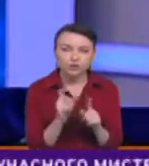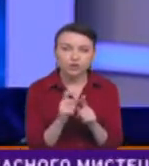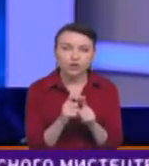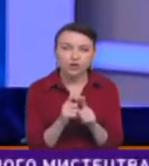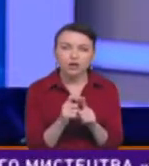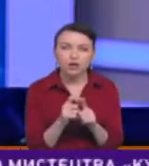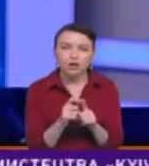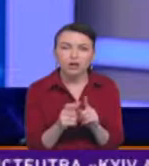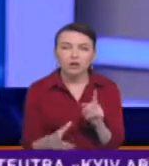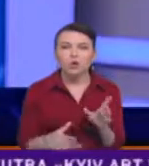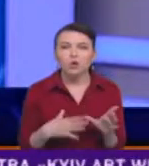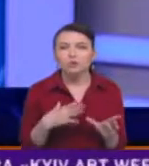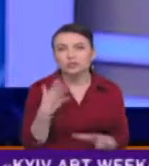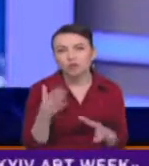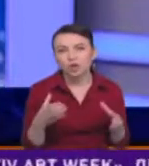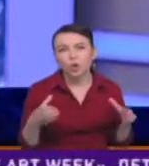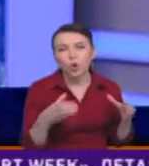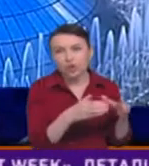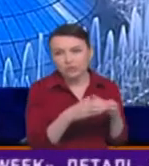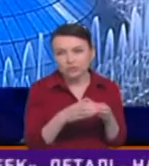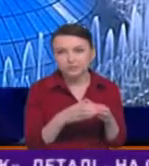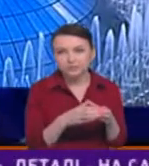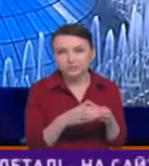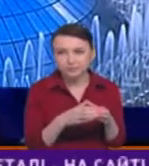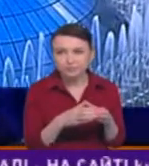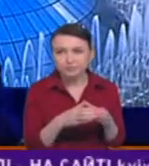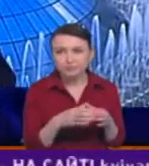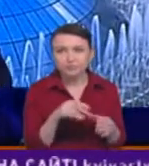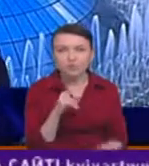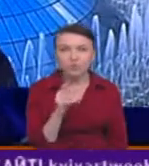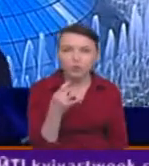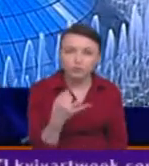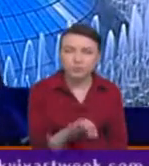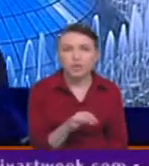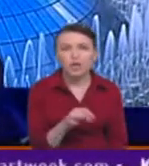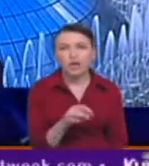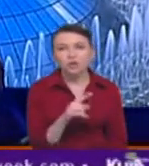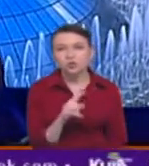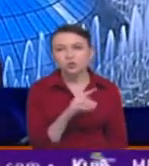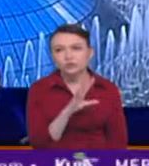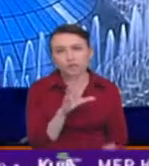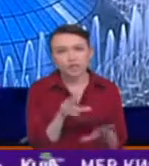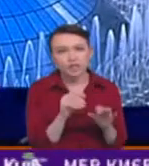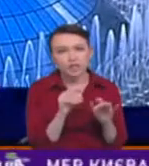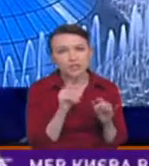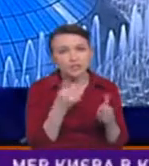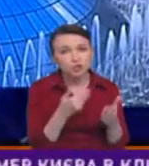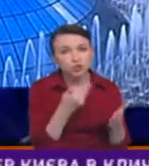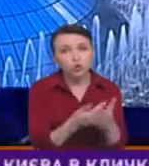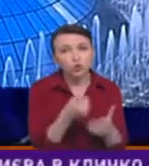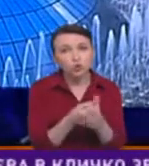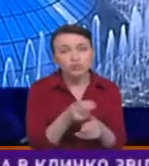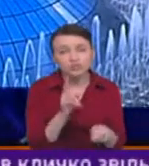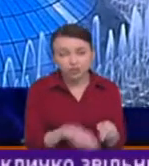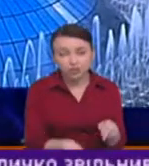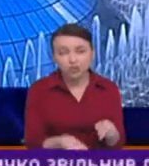чинної там, колишньої коаліції парламенту і так далі, і Парубія, що все там... Ну, якби дійшло до завершення